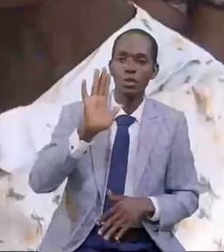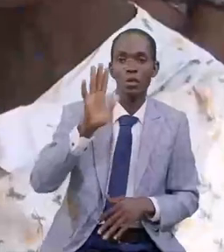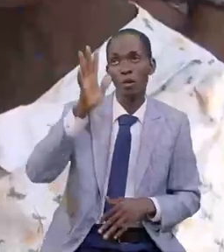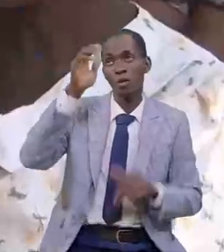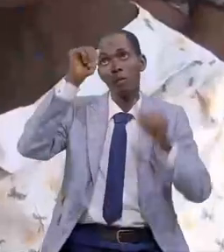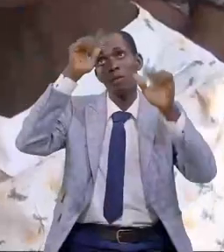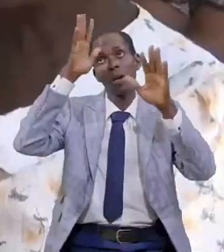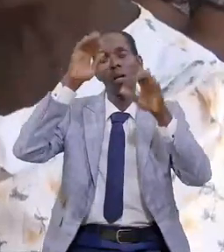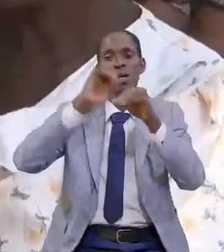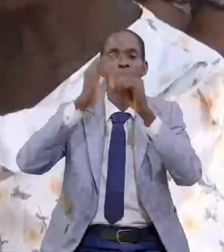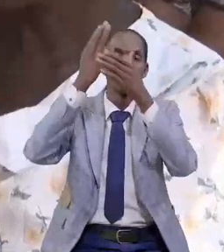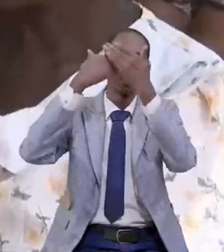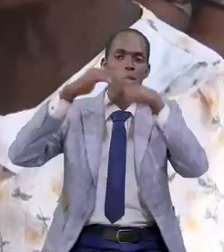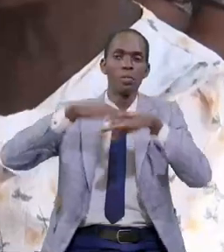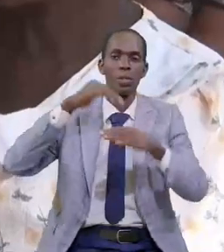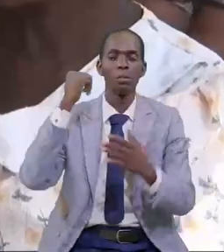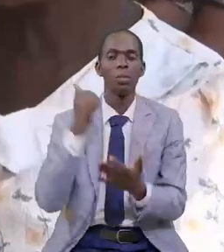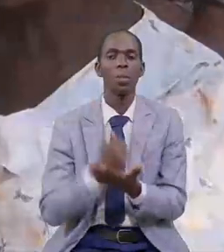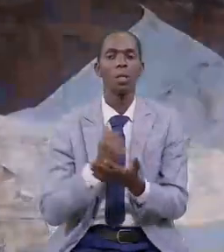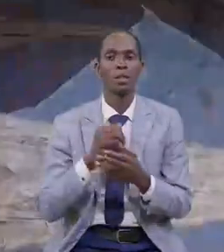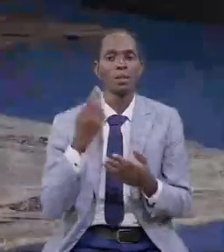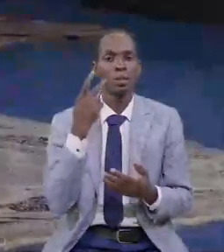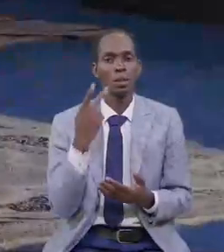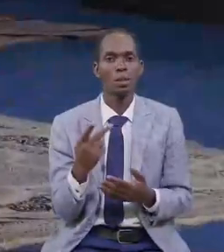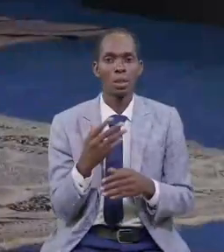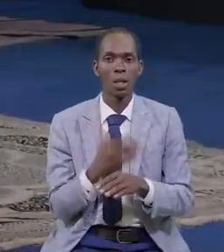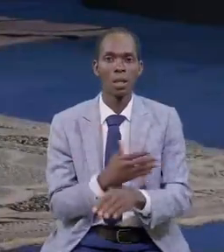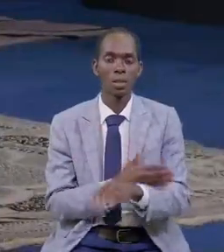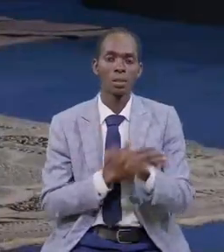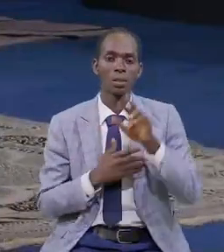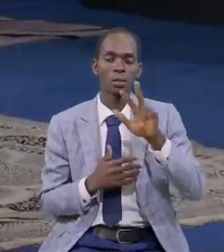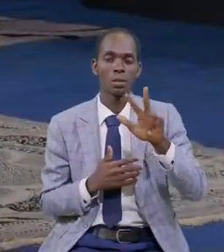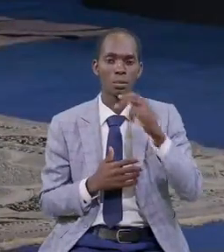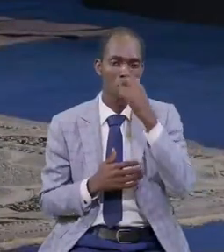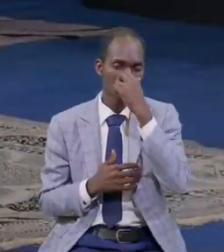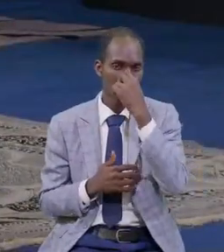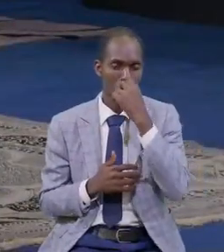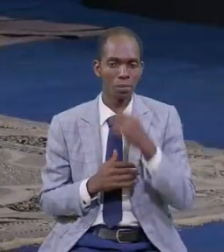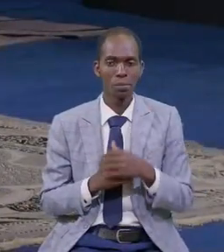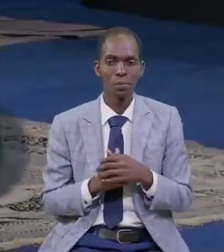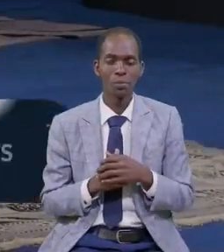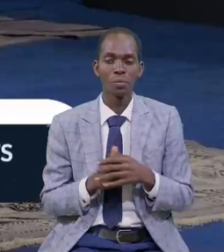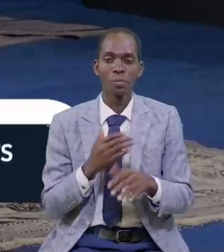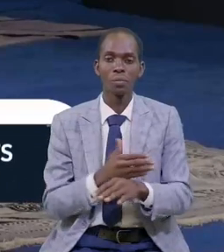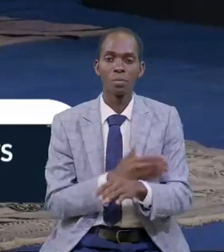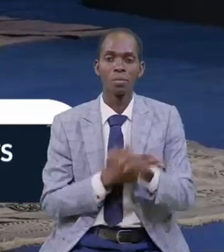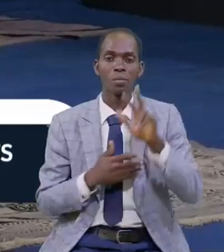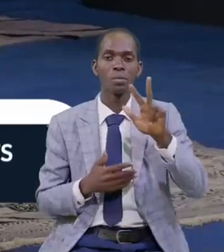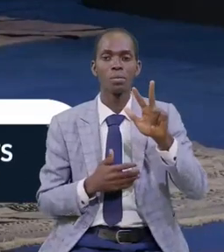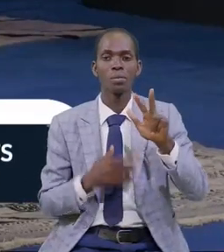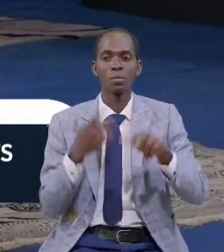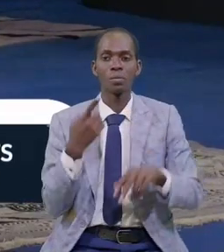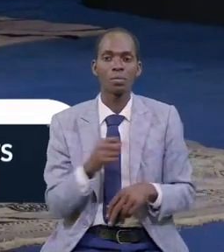cieux dans le ciel amen voyons 3e partie ici il est le